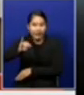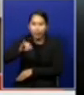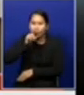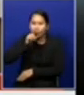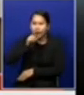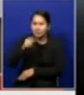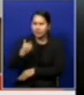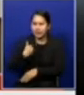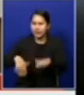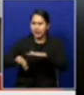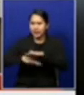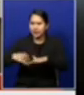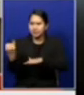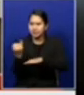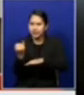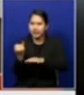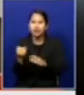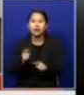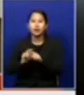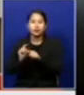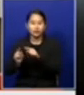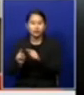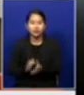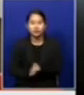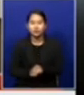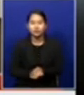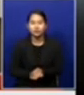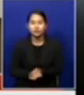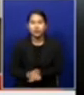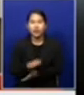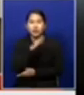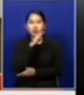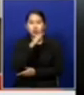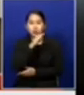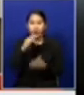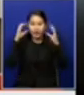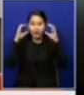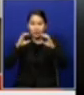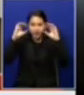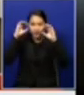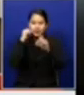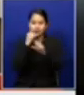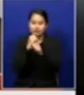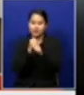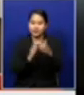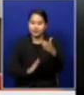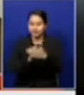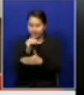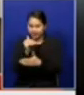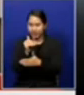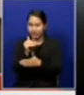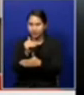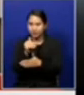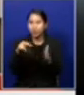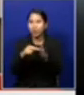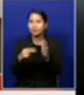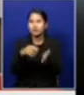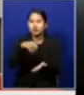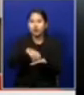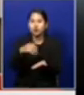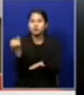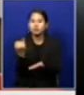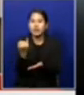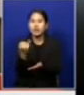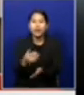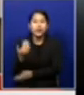ไม่ดีก็ประเทศไทยถ้าอะไรที่รัฐบาลทำให้ประสบผลสำเร็จโชคร้ายหมดเลยครับเช่นที่